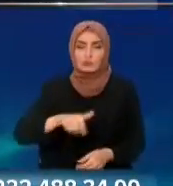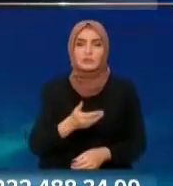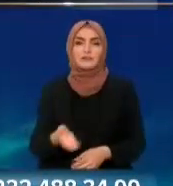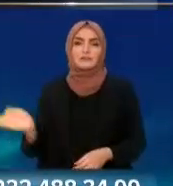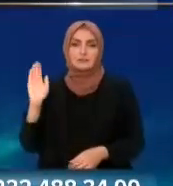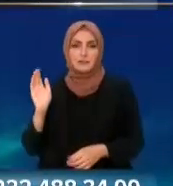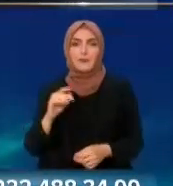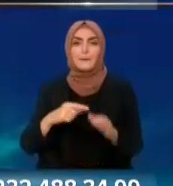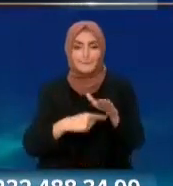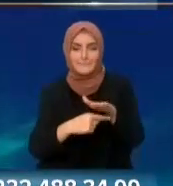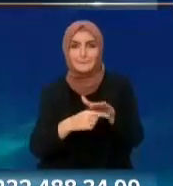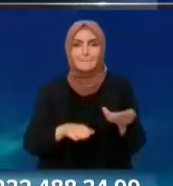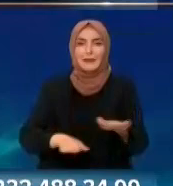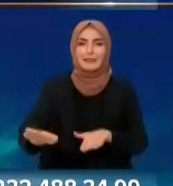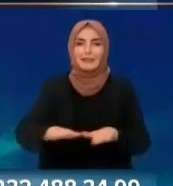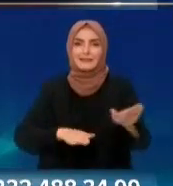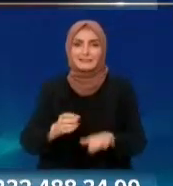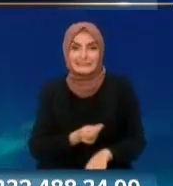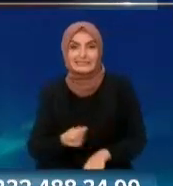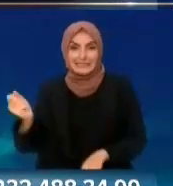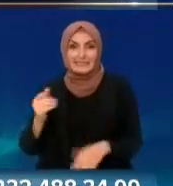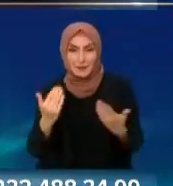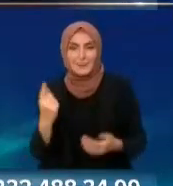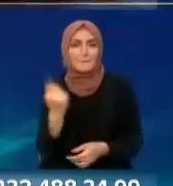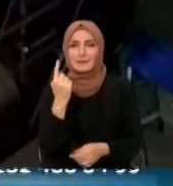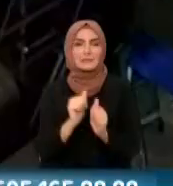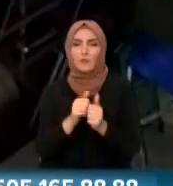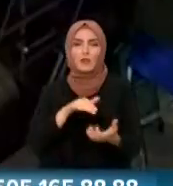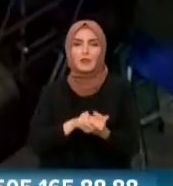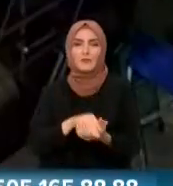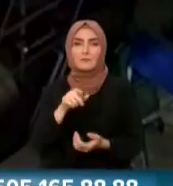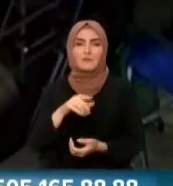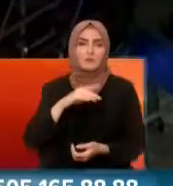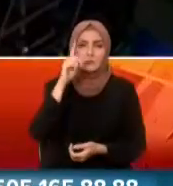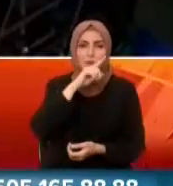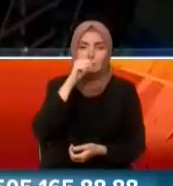içlerinden birinin giydiği spor ayakkabı onları ele verdi.